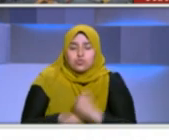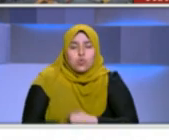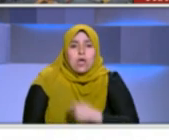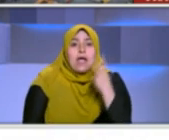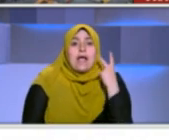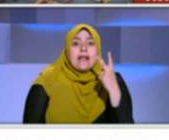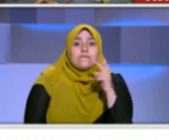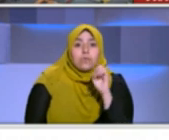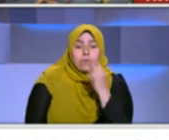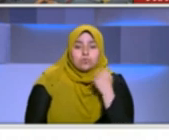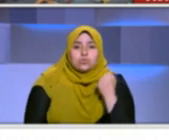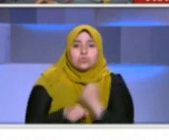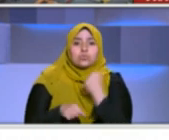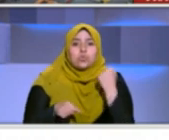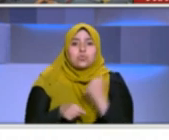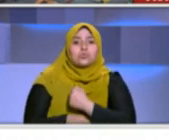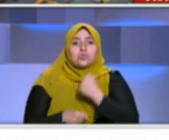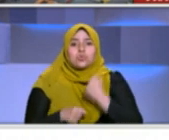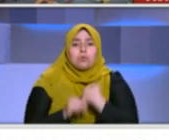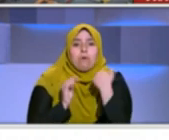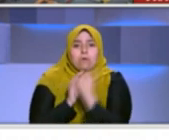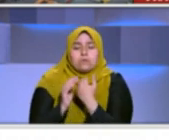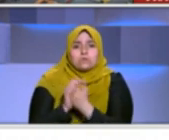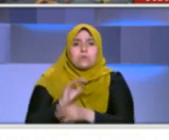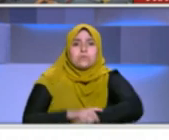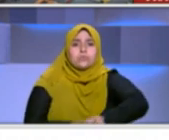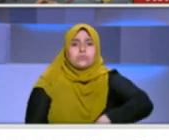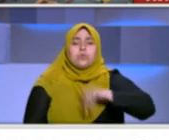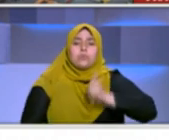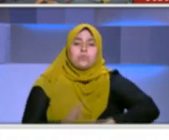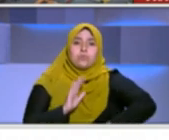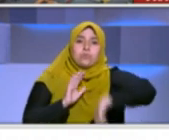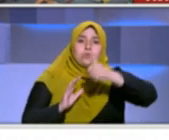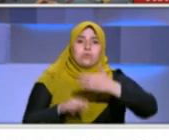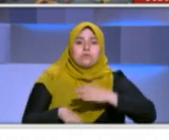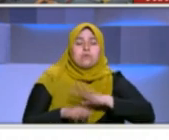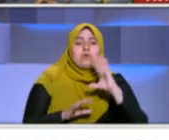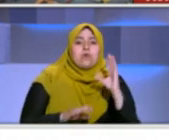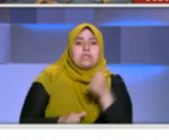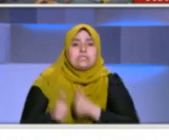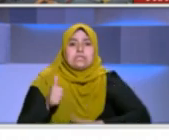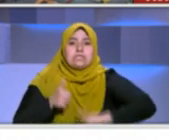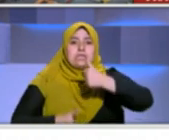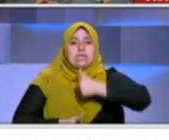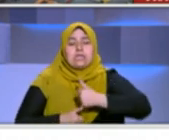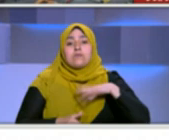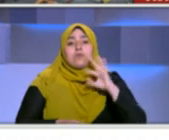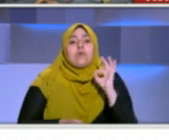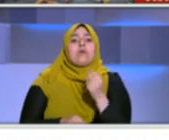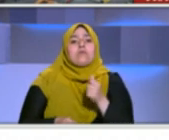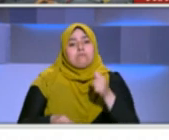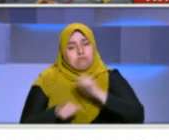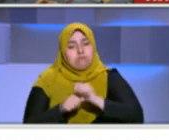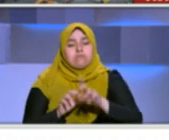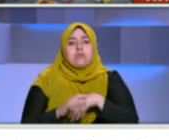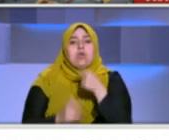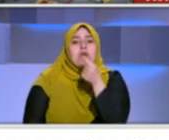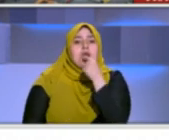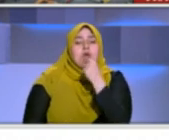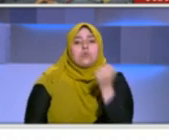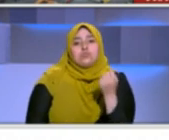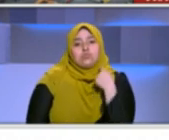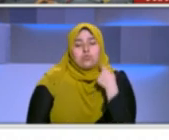اقتصادية كبيرة جدا ونجحت في برنامج الإصلاح الاقتصادي، وبالتالي هذه النجاحات هي اللي مكنتها النهارده إنها تكون الأقل